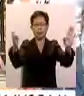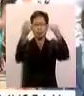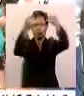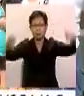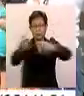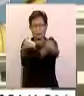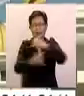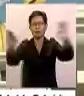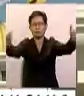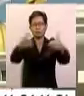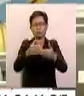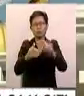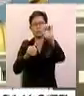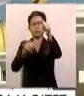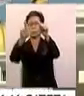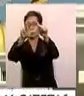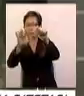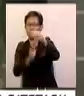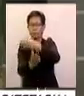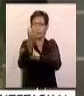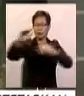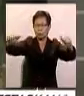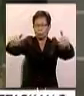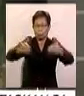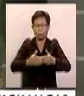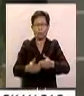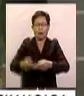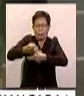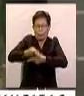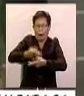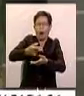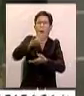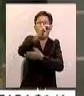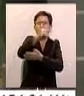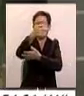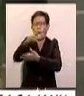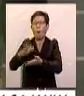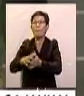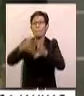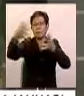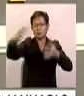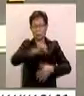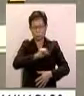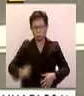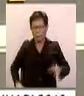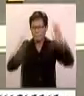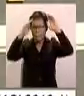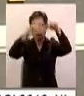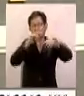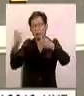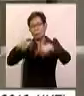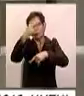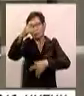jam 10.35 pagi. Kenyataan penyimpan Moho Besar Raja-Raja memaklumkan Sultan Pahang tidak berangkat kerana baginda kurang